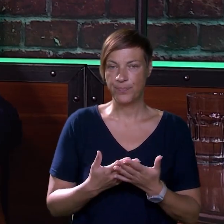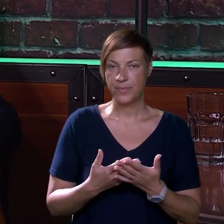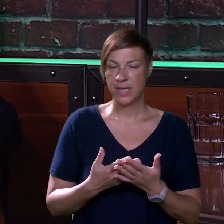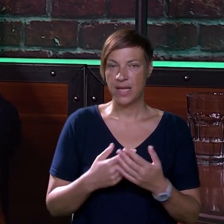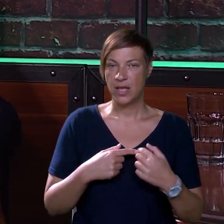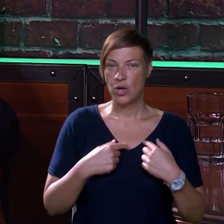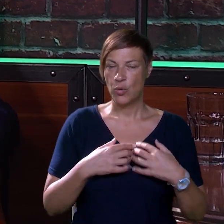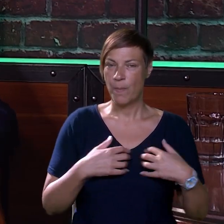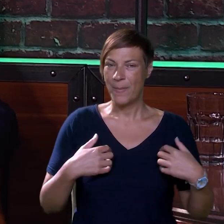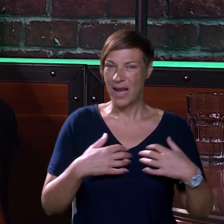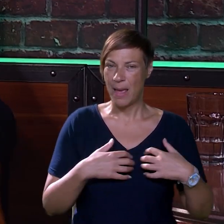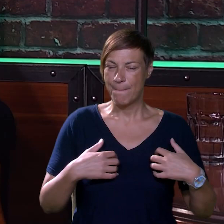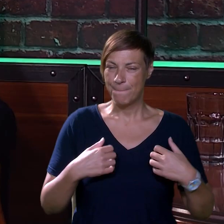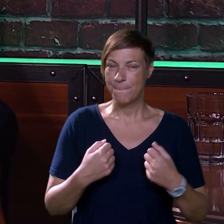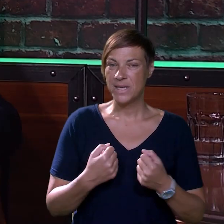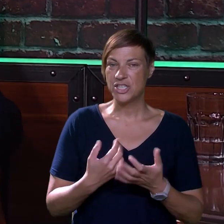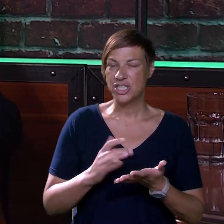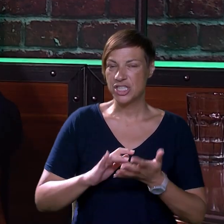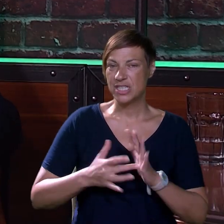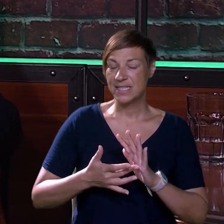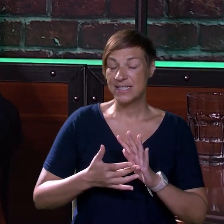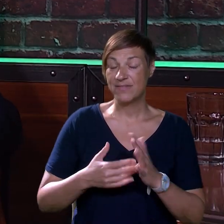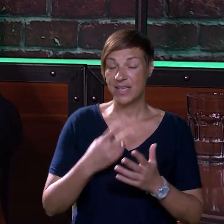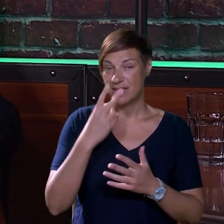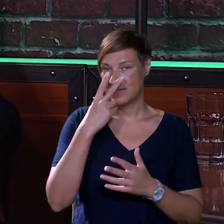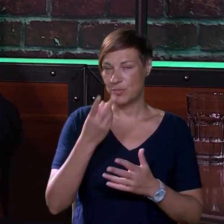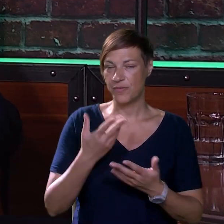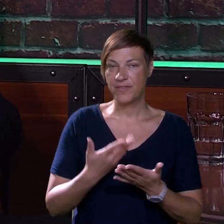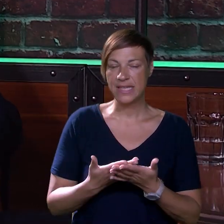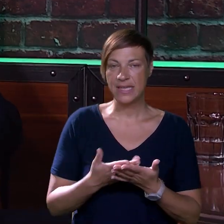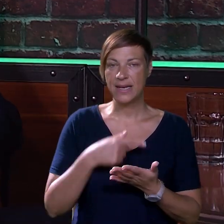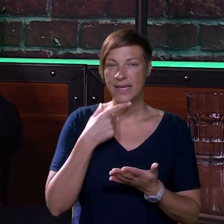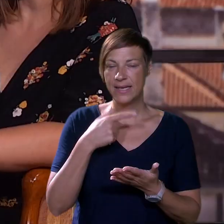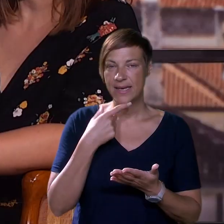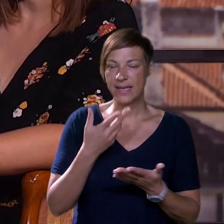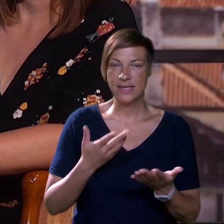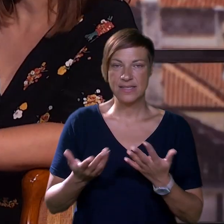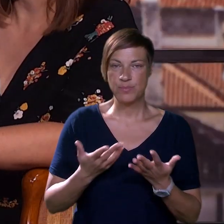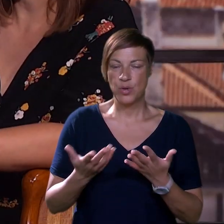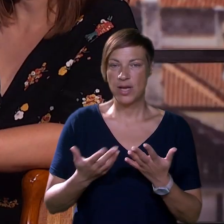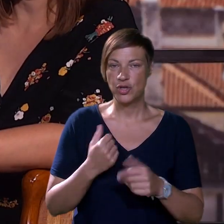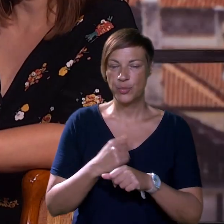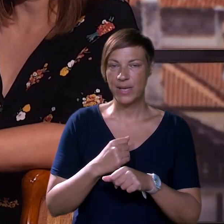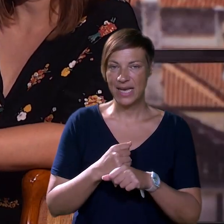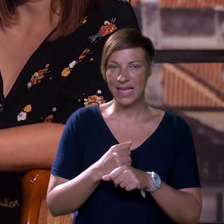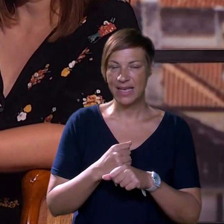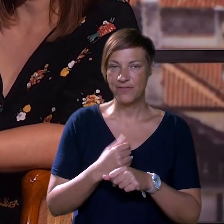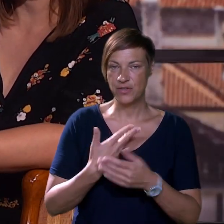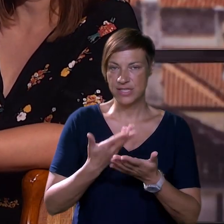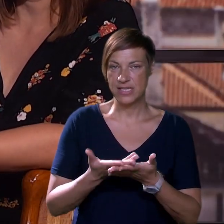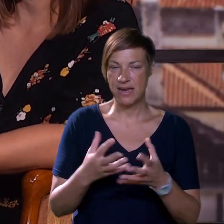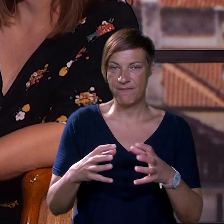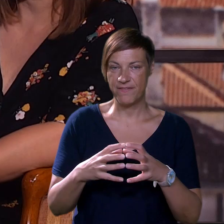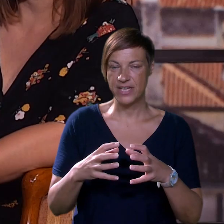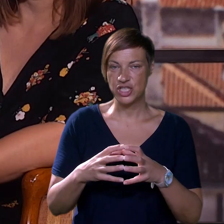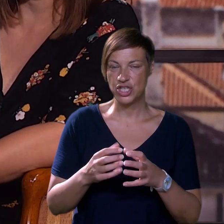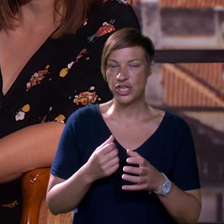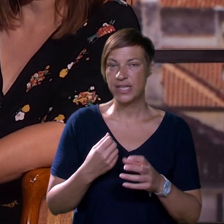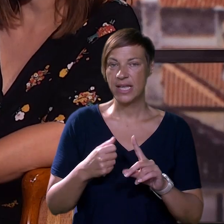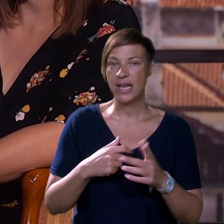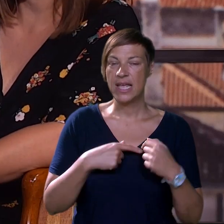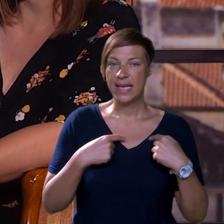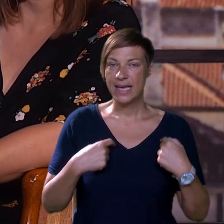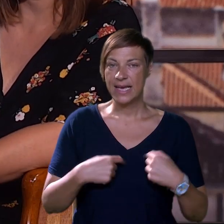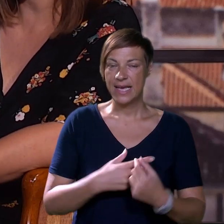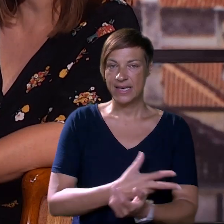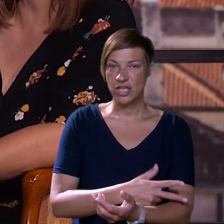znači upala srčanih mišića, svega smo vidjeli. Rekli smo kako otprilike funkcionira vaš odjel kardiologije u